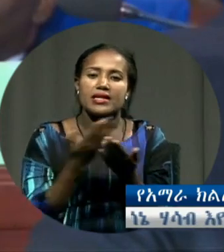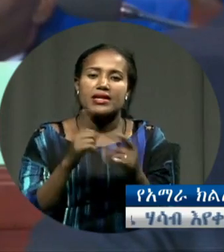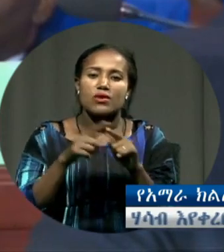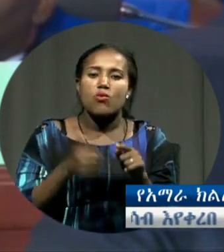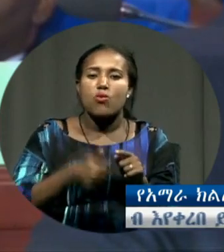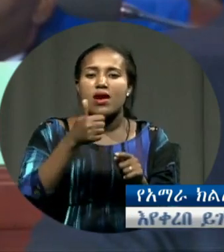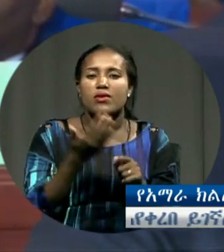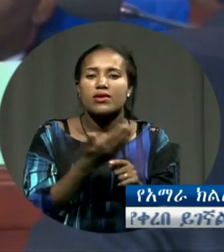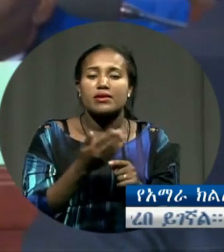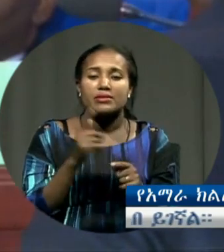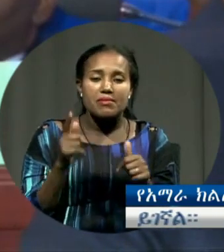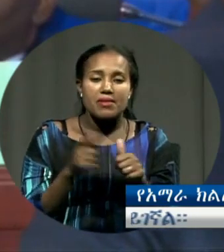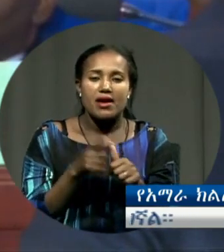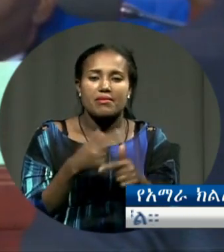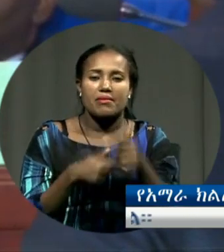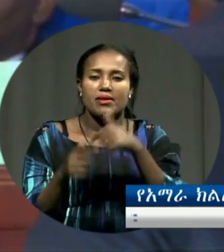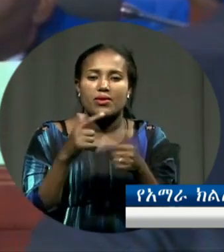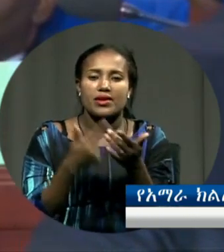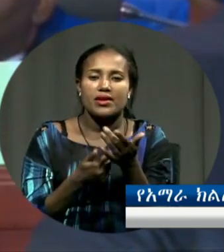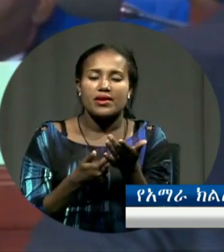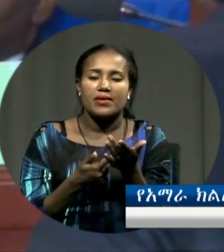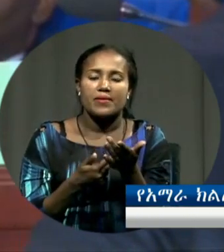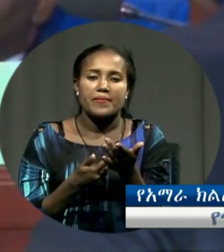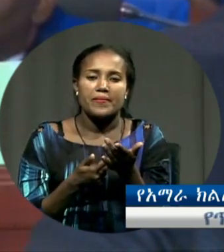ነገር የመጀመሪያ የሚመጣው ይሄን